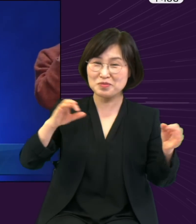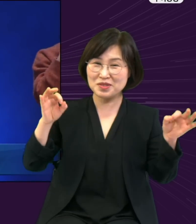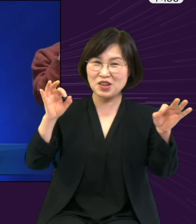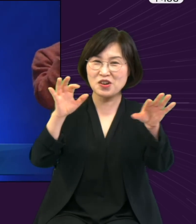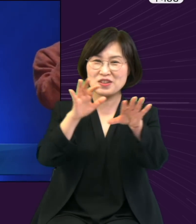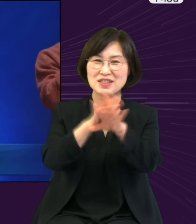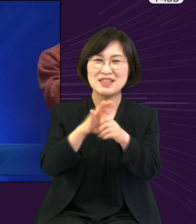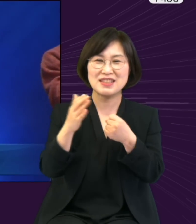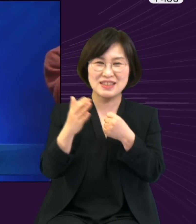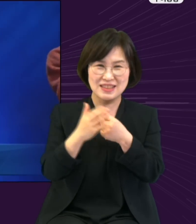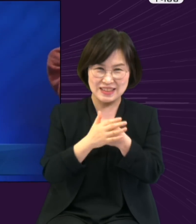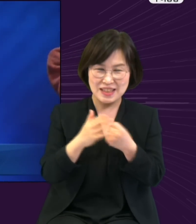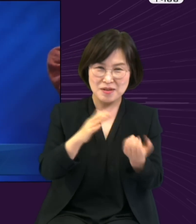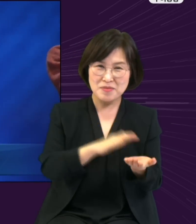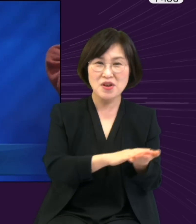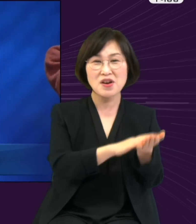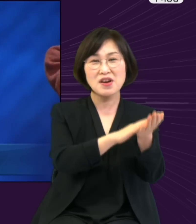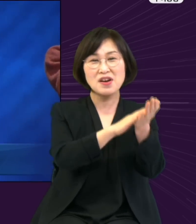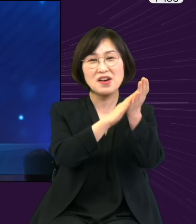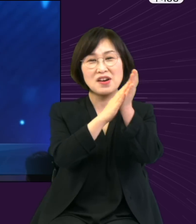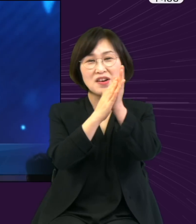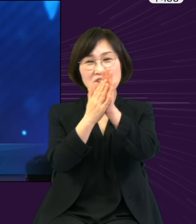구름 거치니